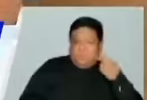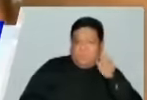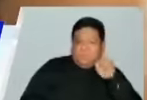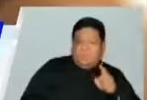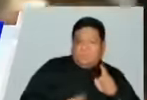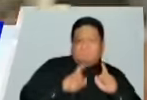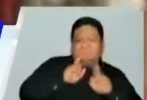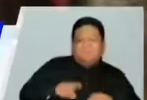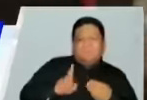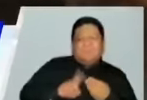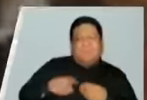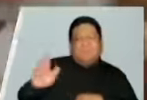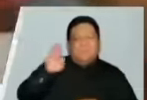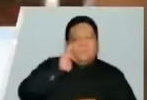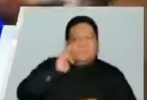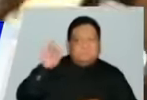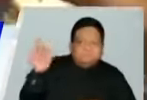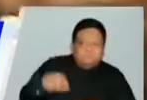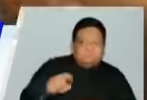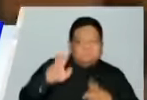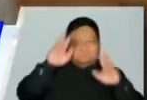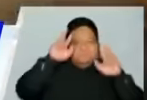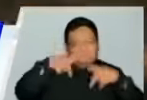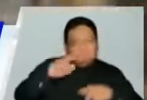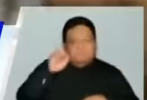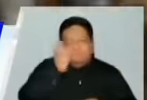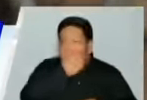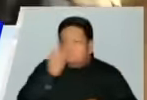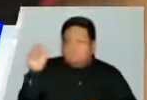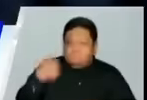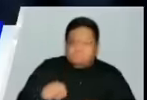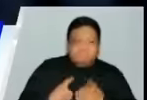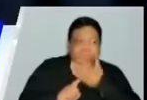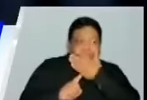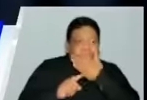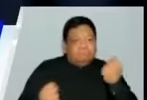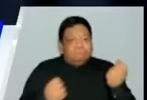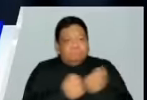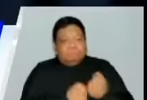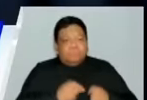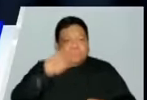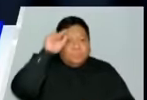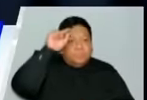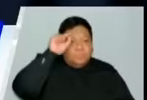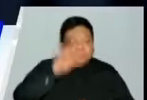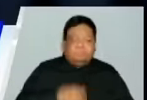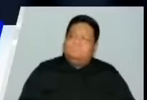at Vice President Duterte sa prayer rally bilang suporta kay Kibuloy kagabi. Walang